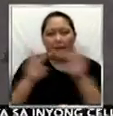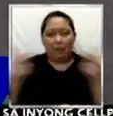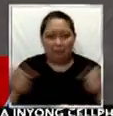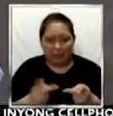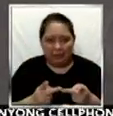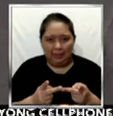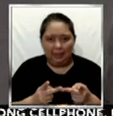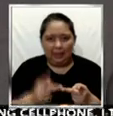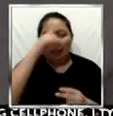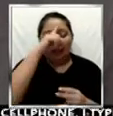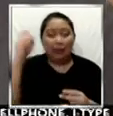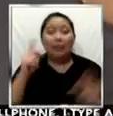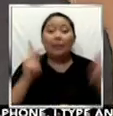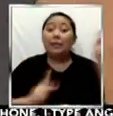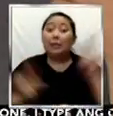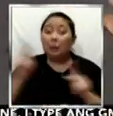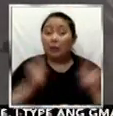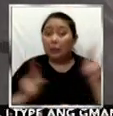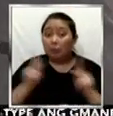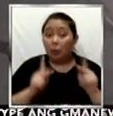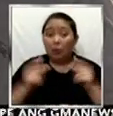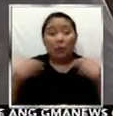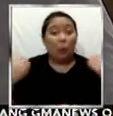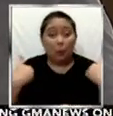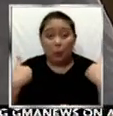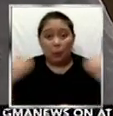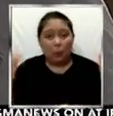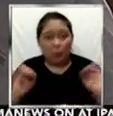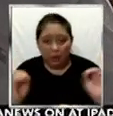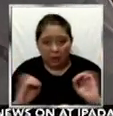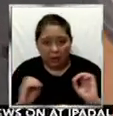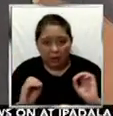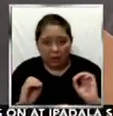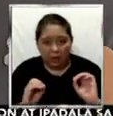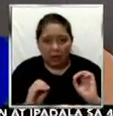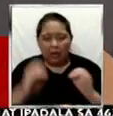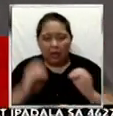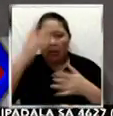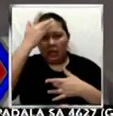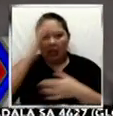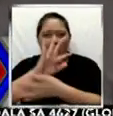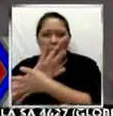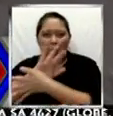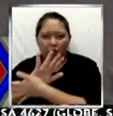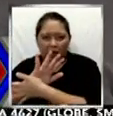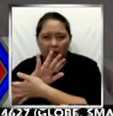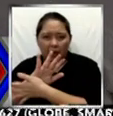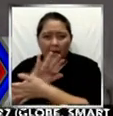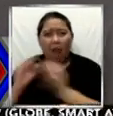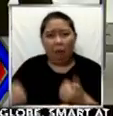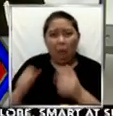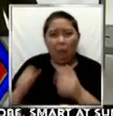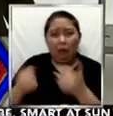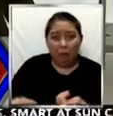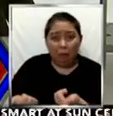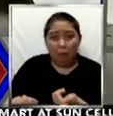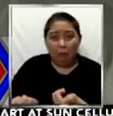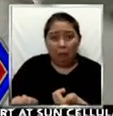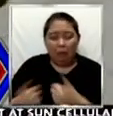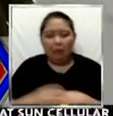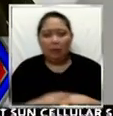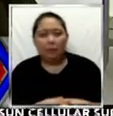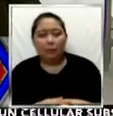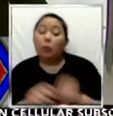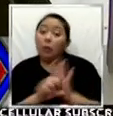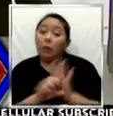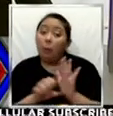kami, hindi kayo pwede dito. O operahan, appendicitis. Hindi ka pwede rito. Marami kaming pasyente dito. Baka mahawa ka lang. So this time, ibukod